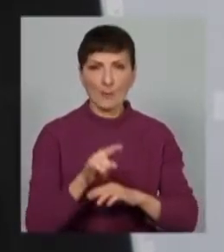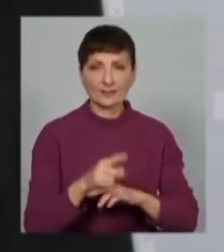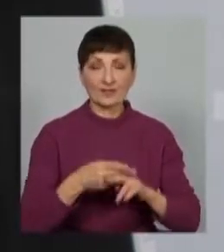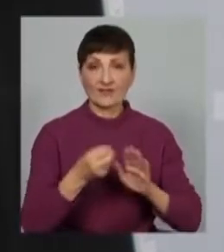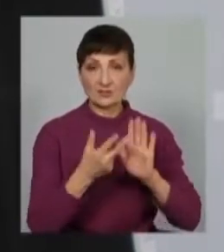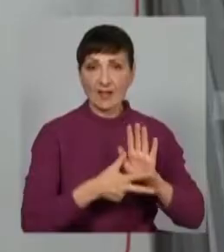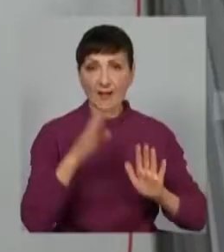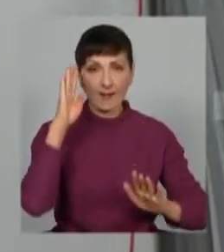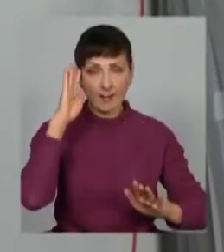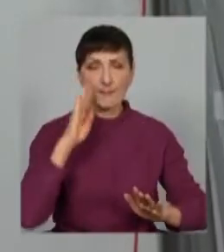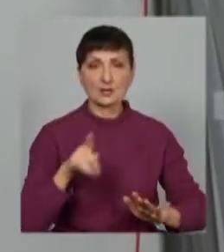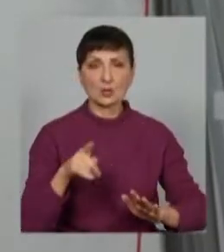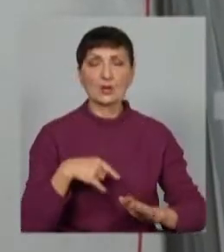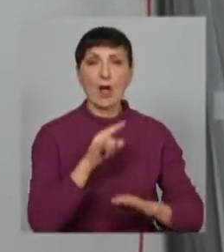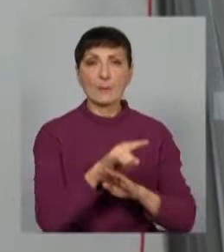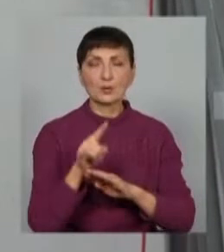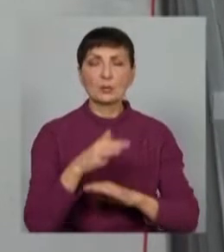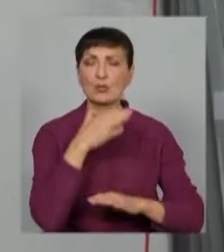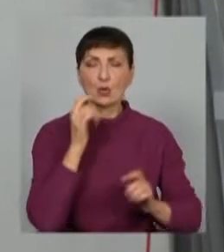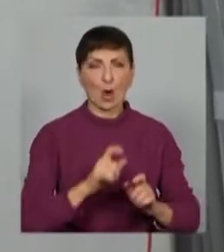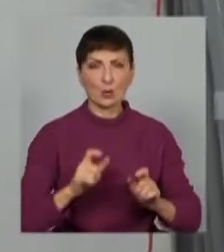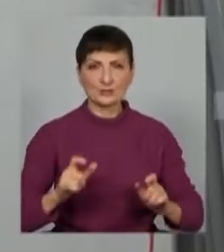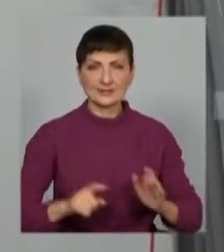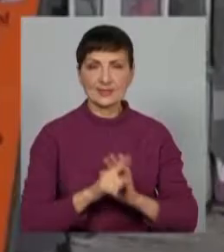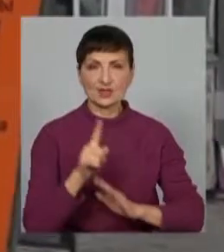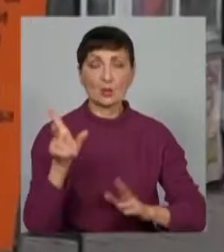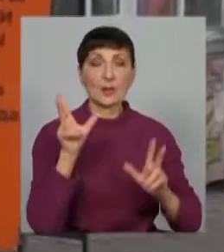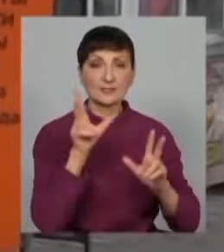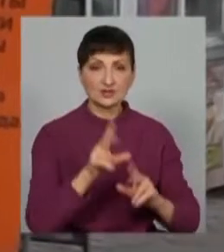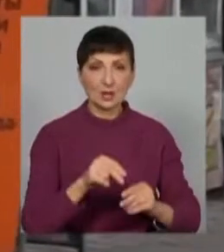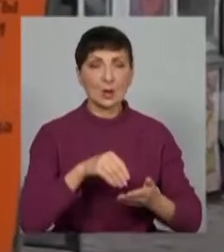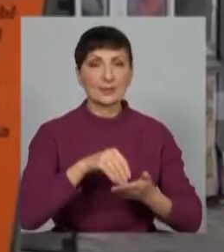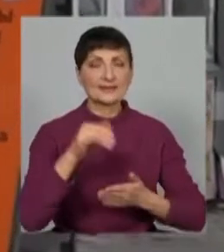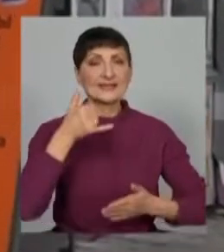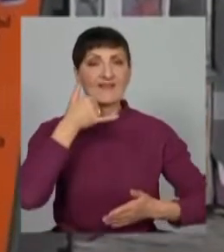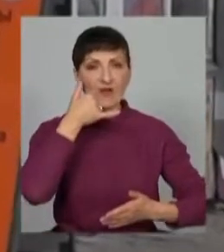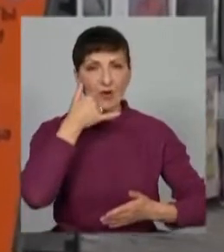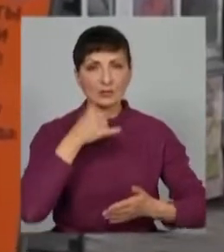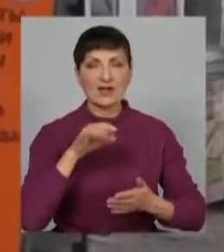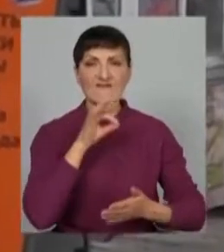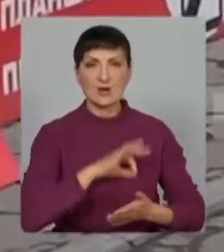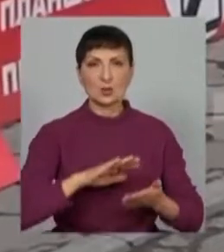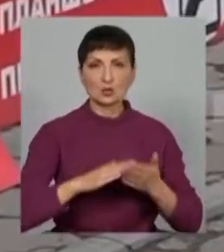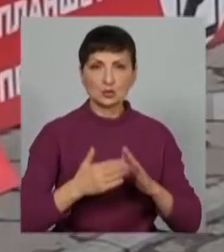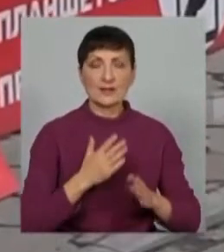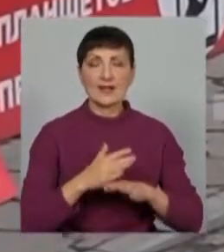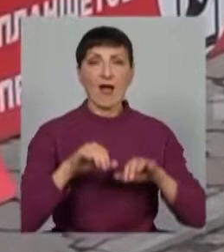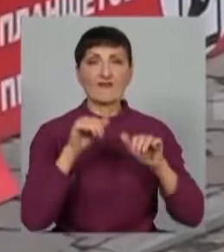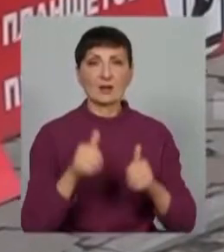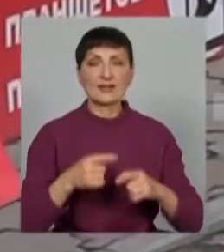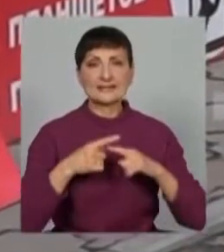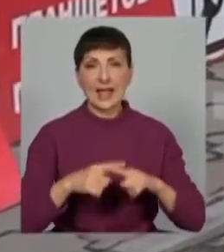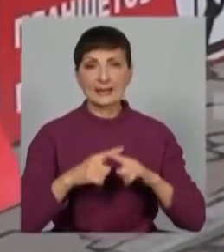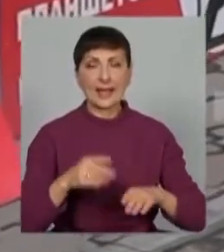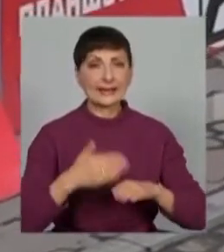18-летний парень таким образом обманул десятки граждан сначала она обещал людям приобрести телефон по выгодным условиям затем оформлял технику в кредит